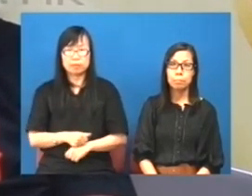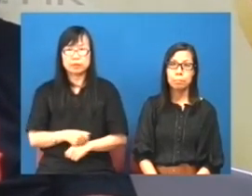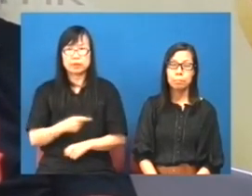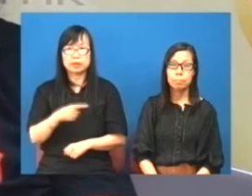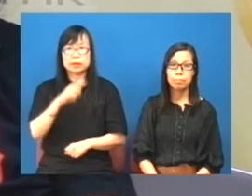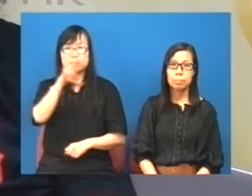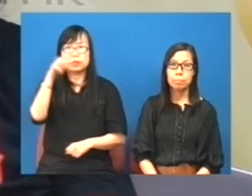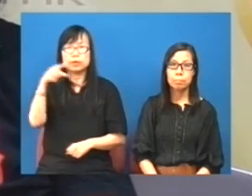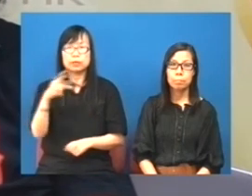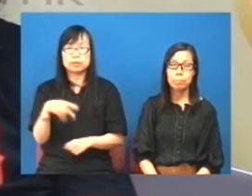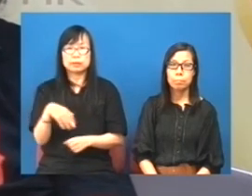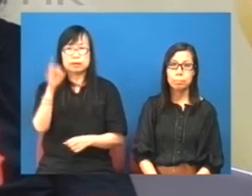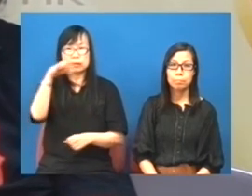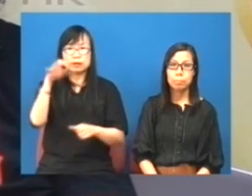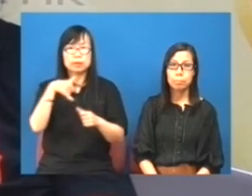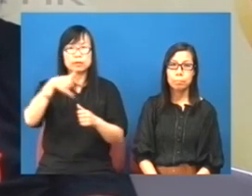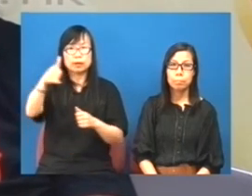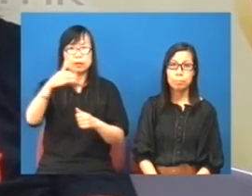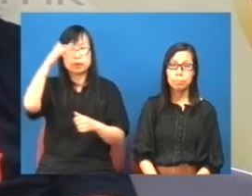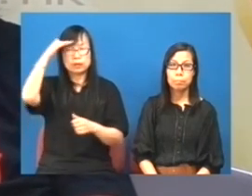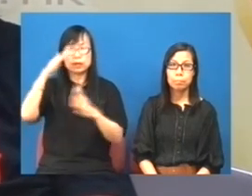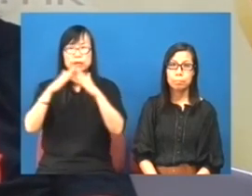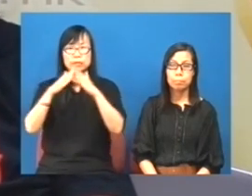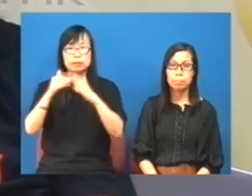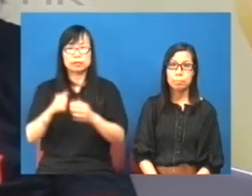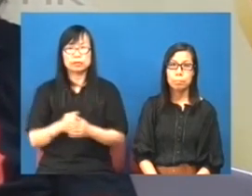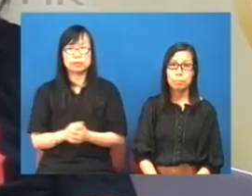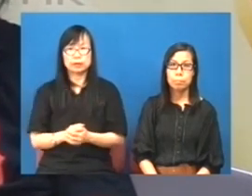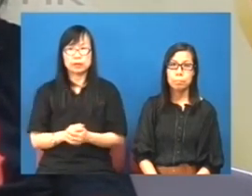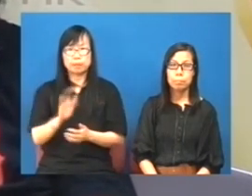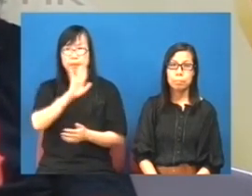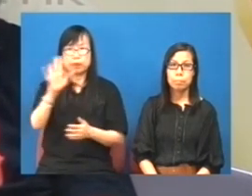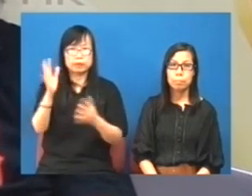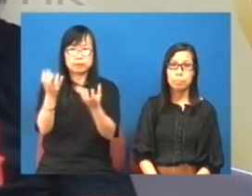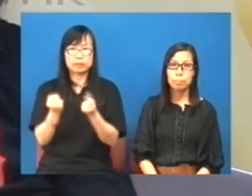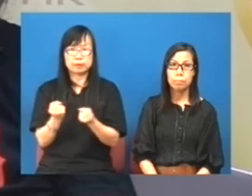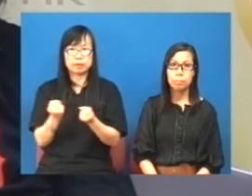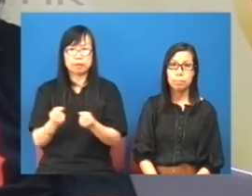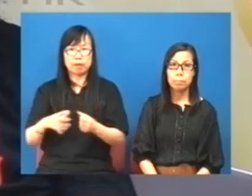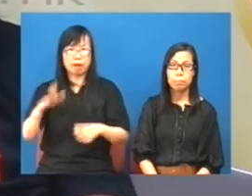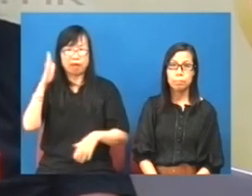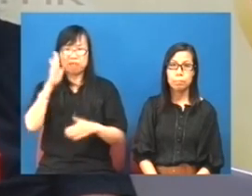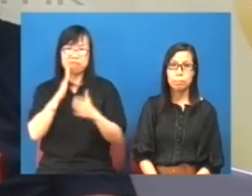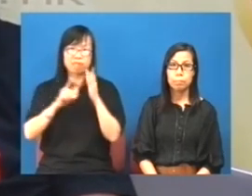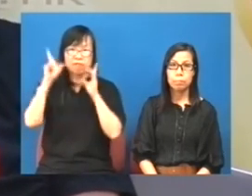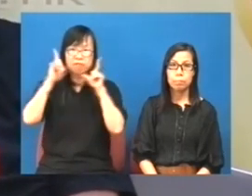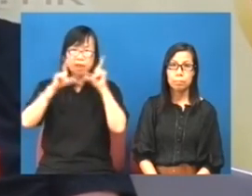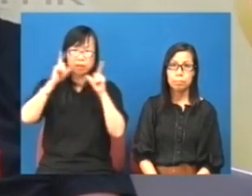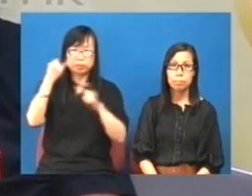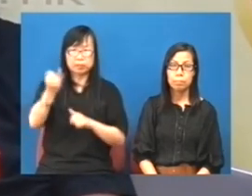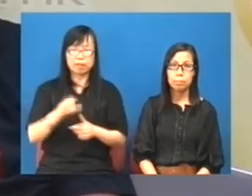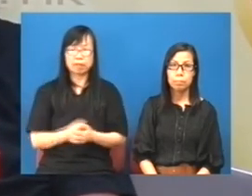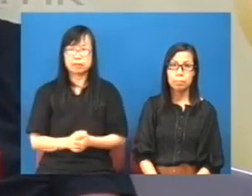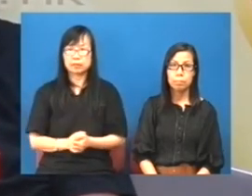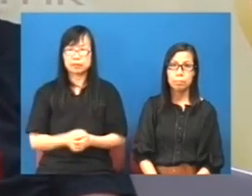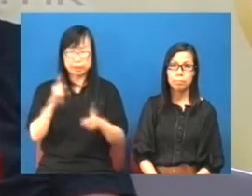聯聯聯